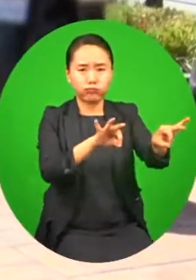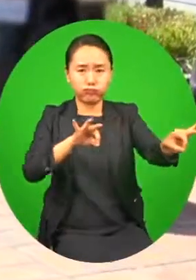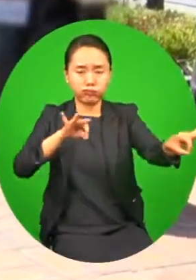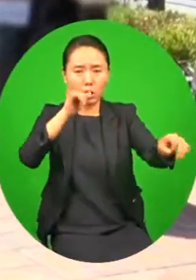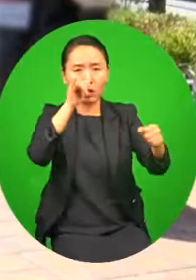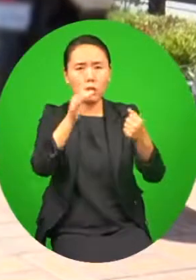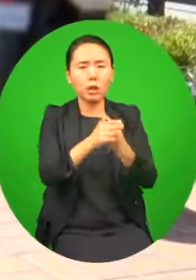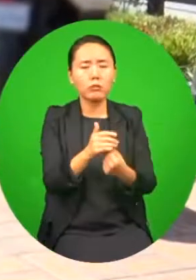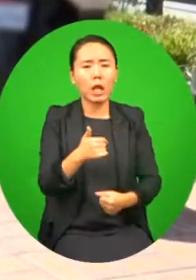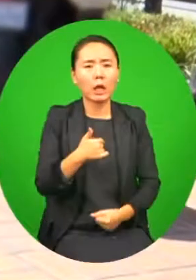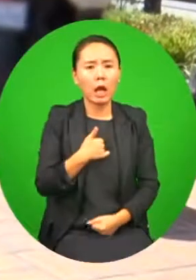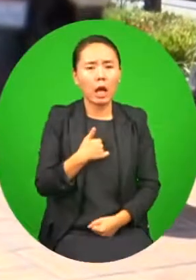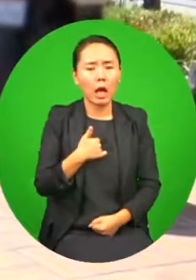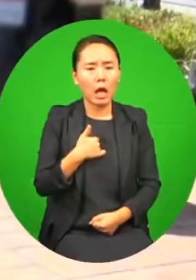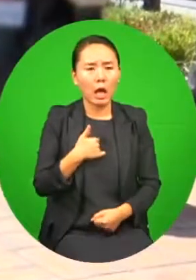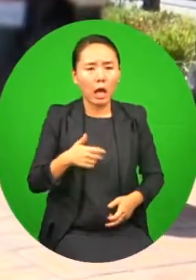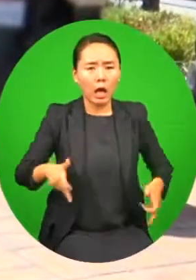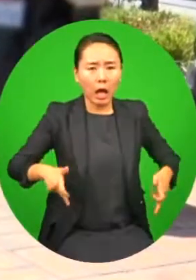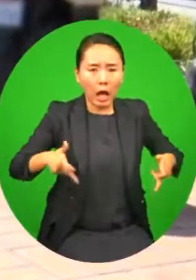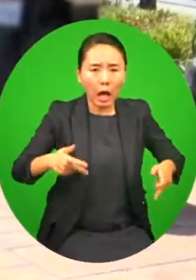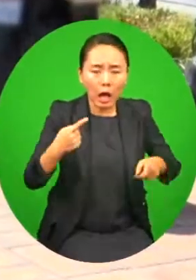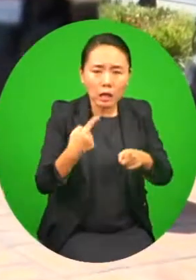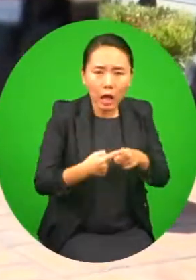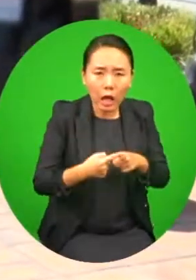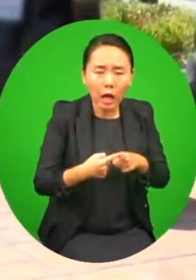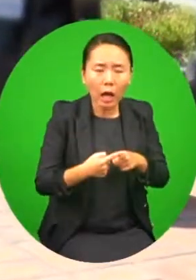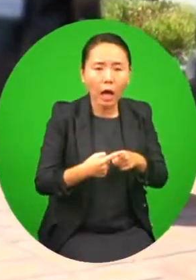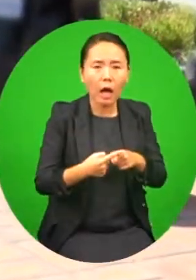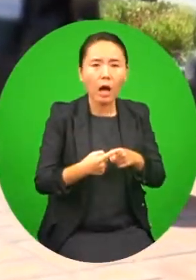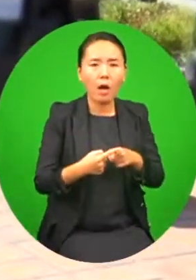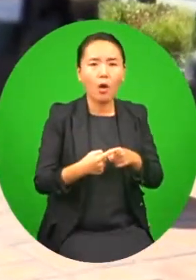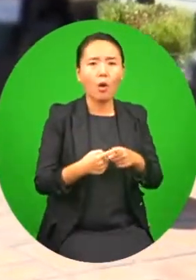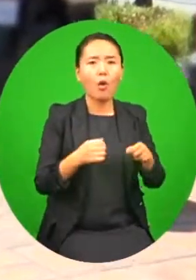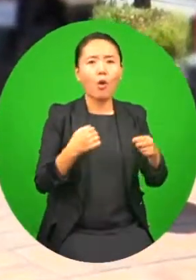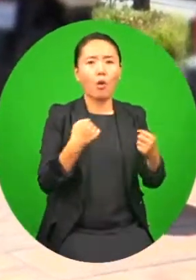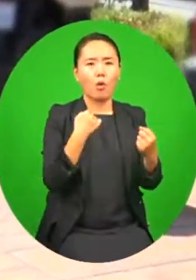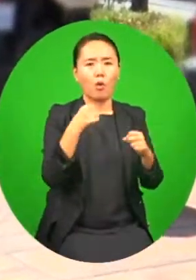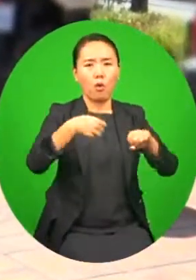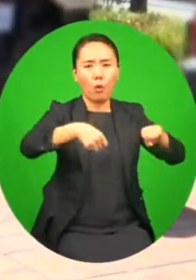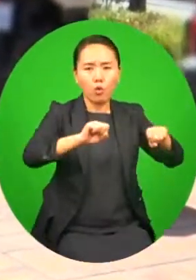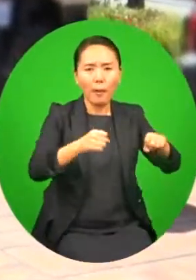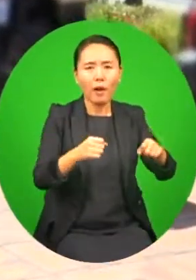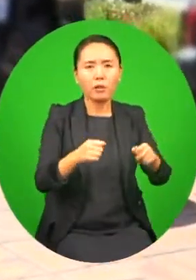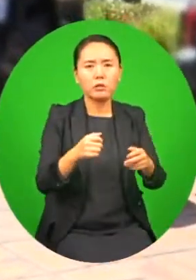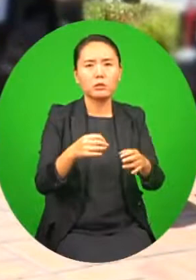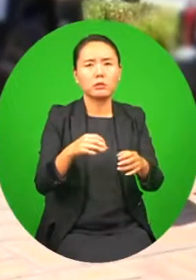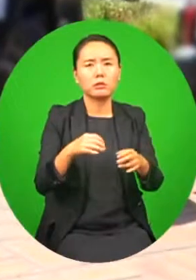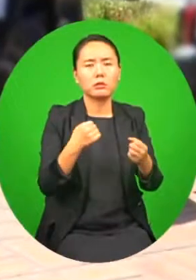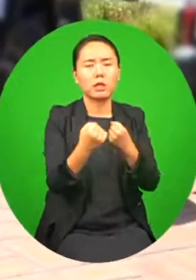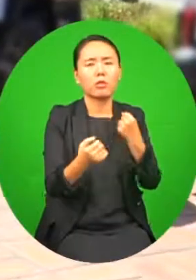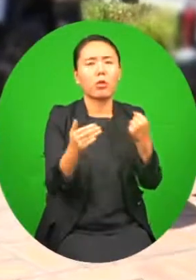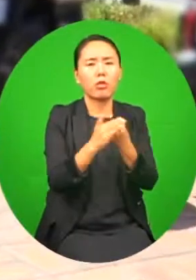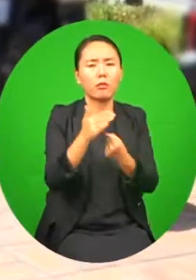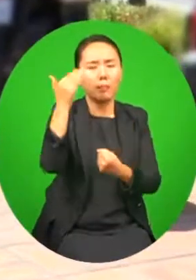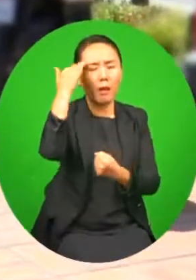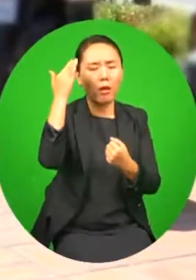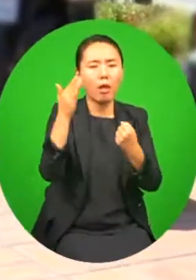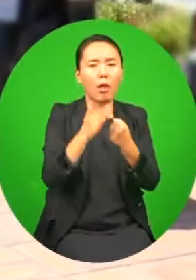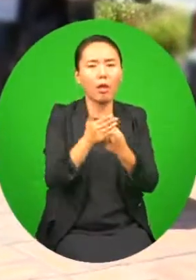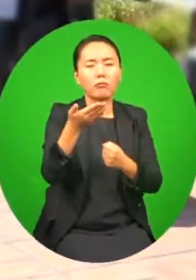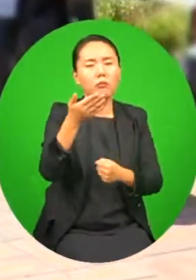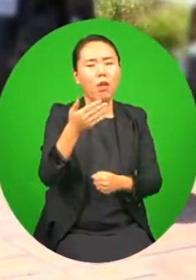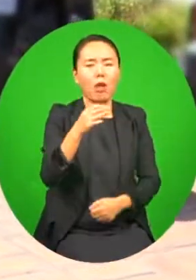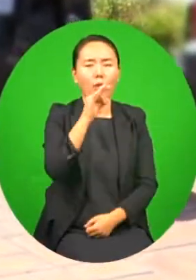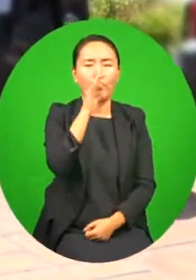같은 경우에는 가다가 뭐 오토바이나 자전거 때문에 못 갈 때가 있어요. 그런데 당장 전화번호도